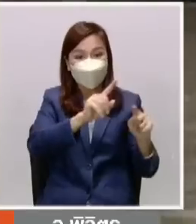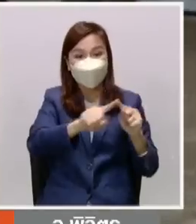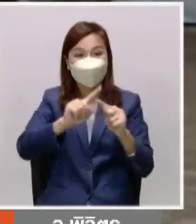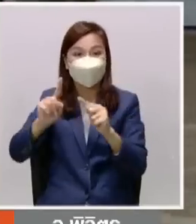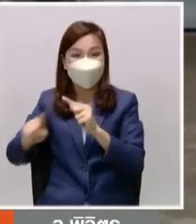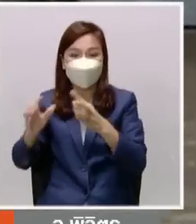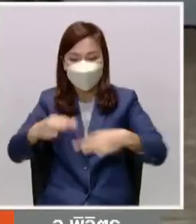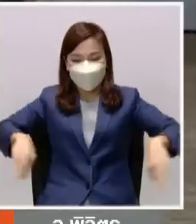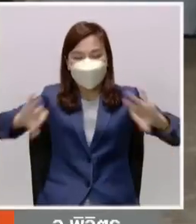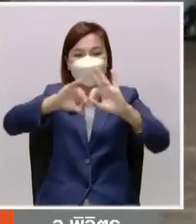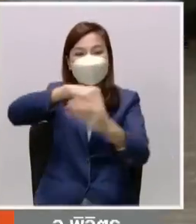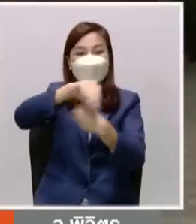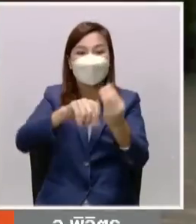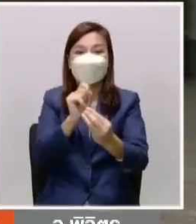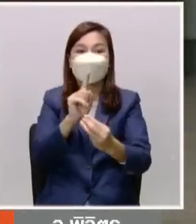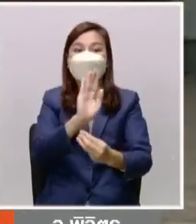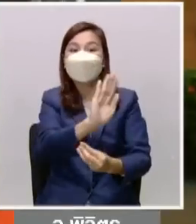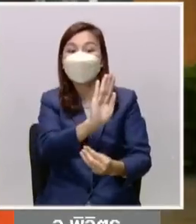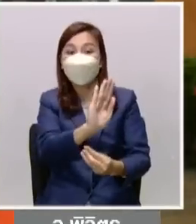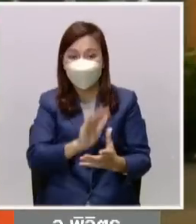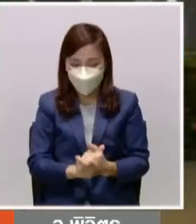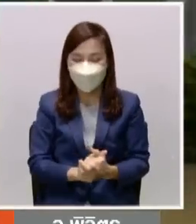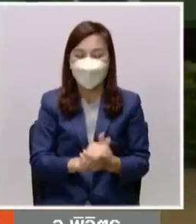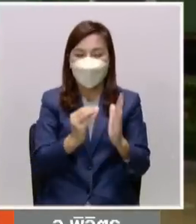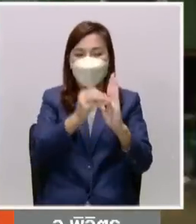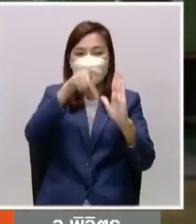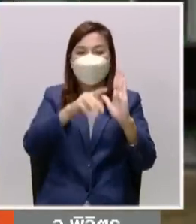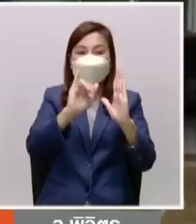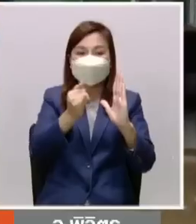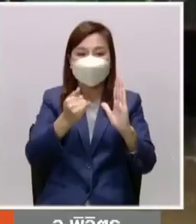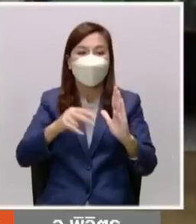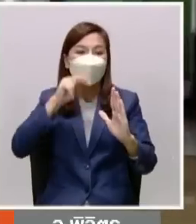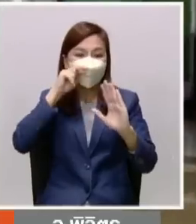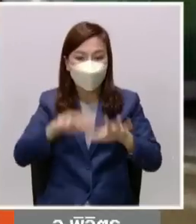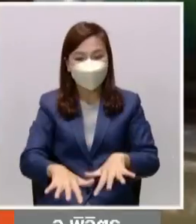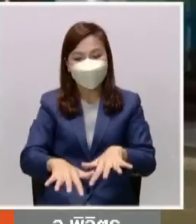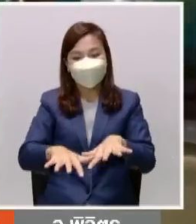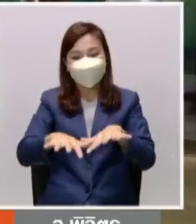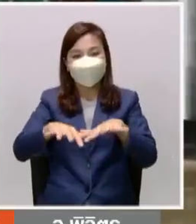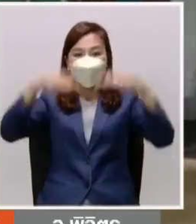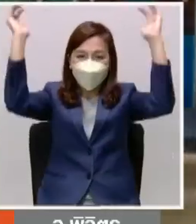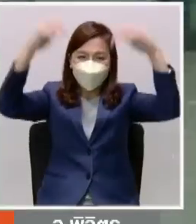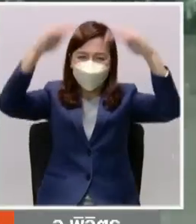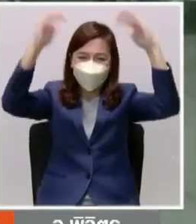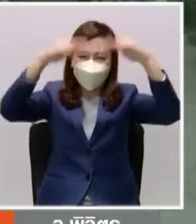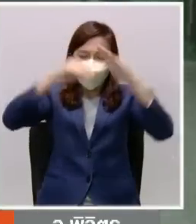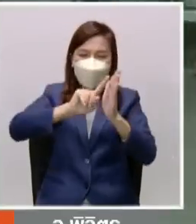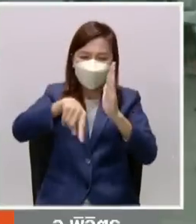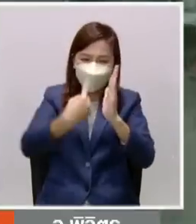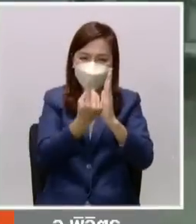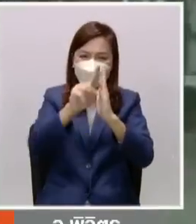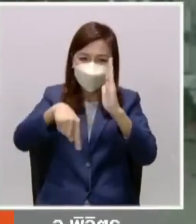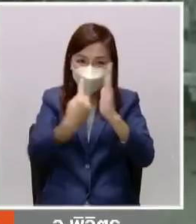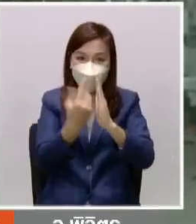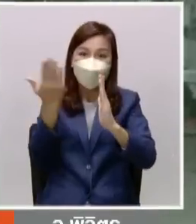ของจังหวัดพิจิตรเค้านะครับปรากฏว่าน้ำท่วมฉับพลันครับหลังจากฝนตกลงมาอย่างหนักติดต่อกันนานหลายชั่วโมงตั้งแต่เมื่อค่ำคืนที่ผ่าน